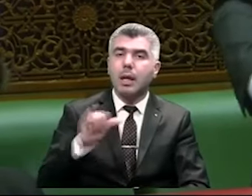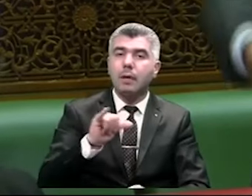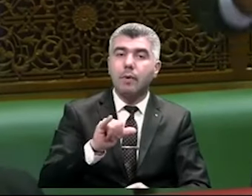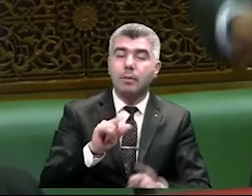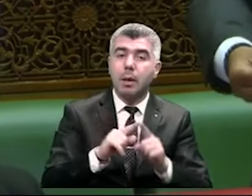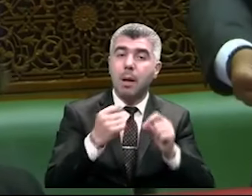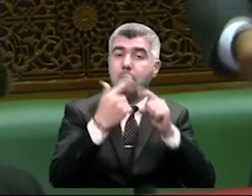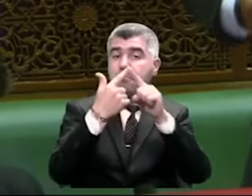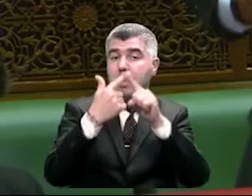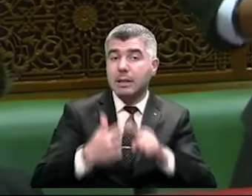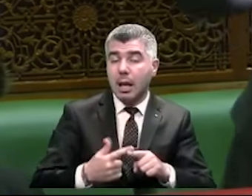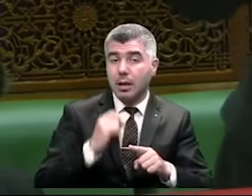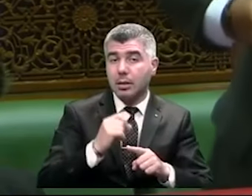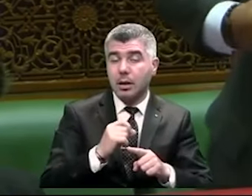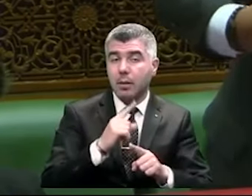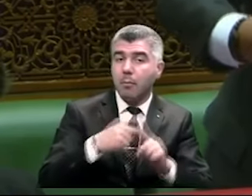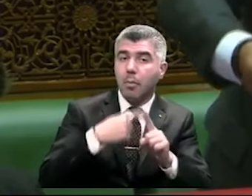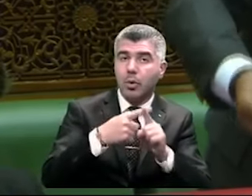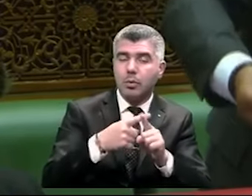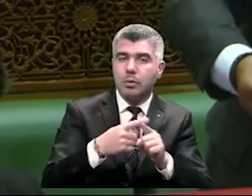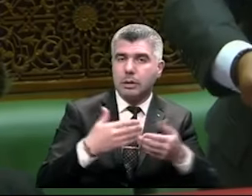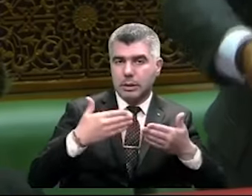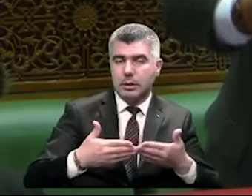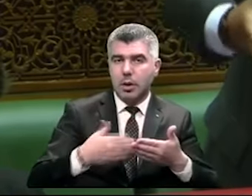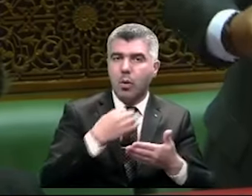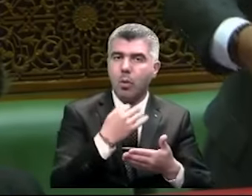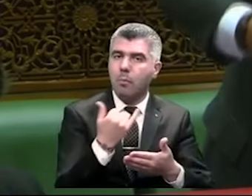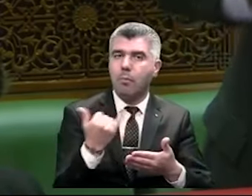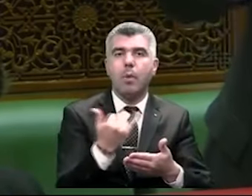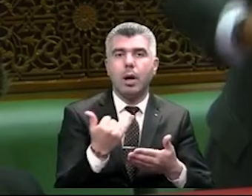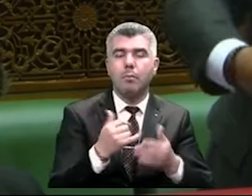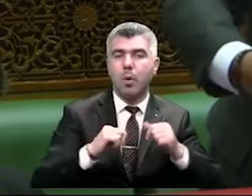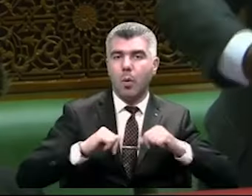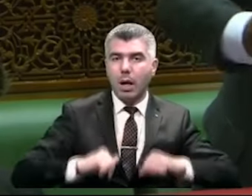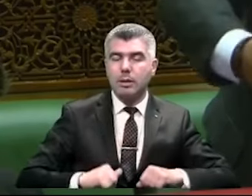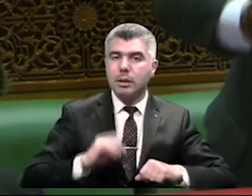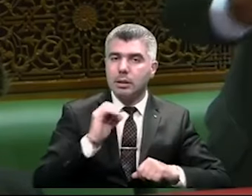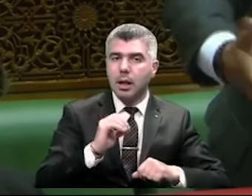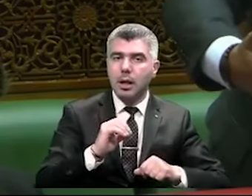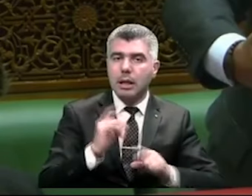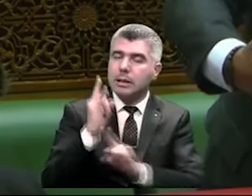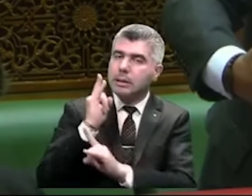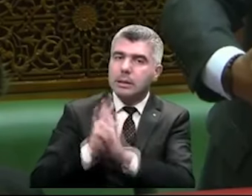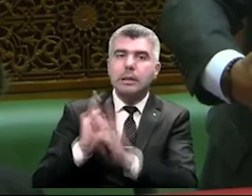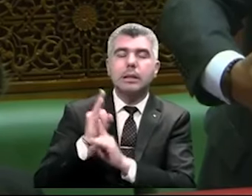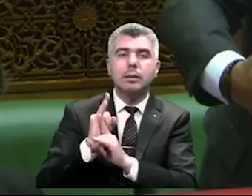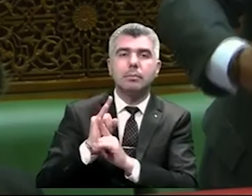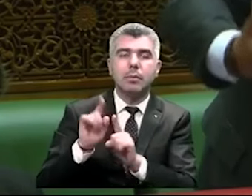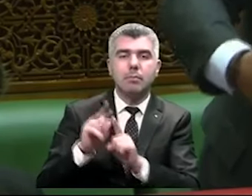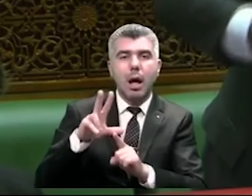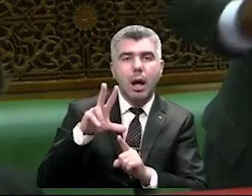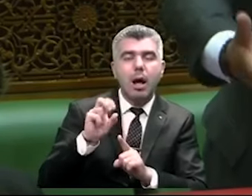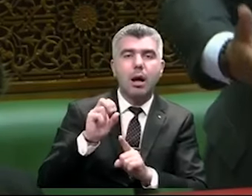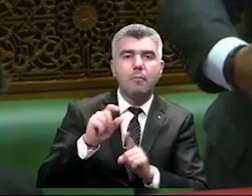على الميزانيه ديال الدوله كنطلب منكم في اطار الحكمه اللي كجلو بها السيد الوزير والتجربه ديالكم في تسير واحد المجموعه ديال